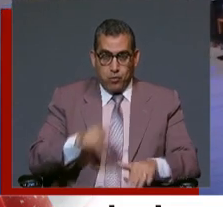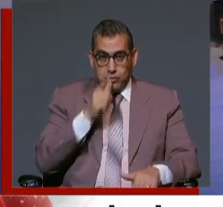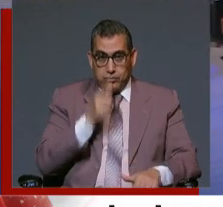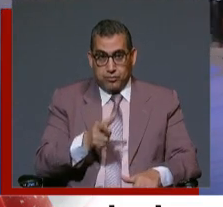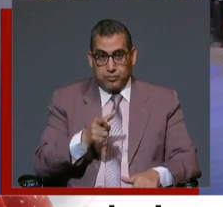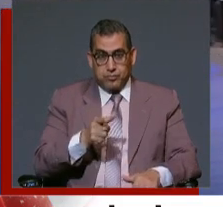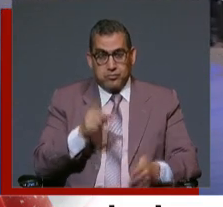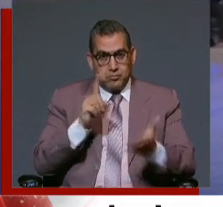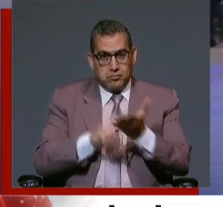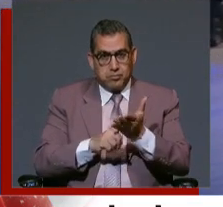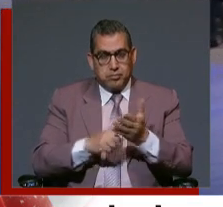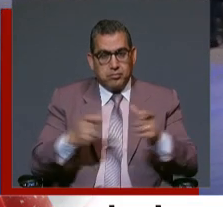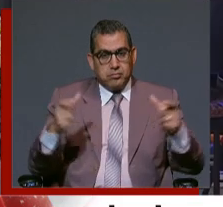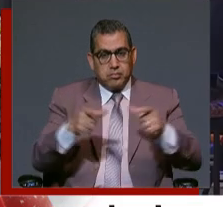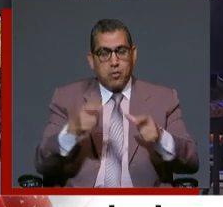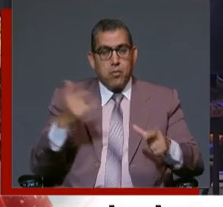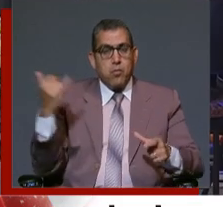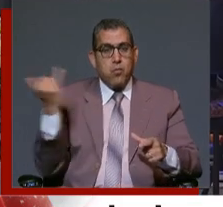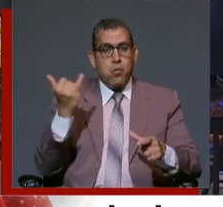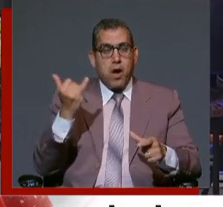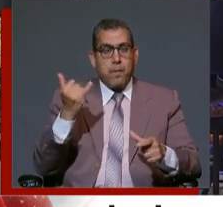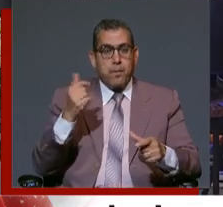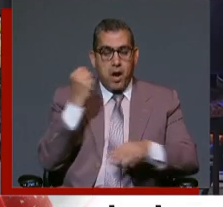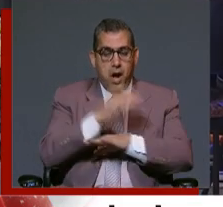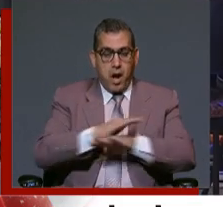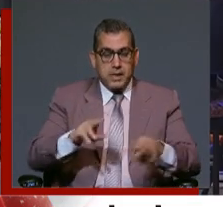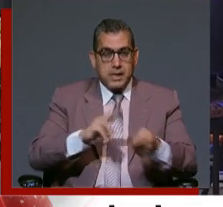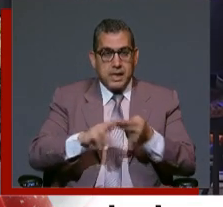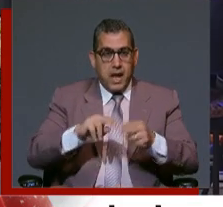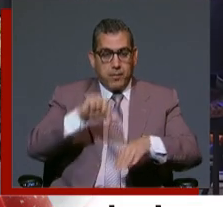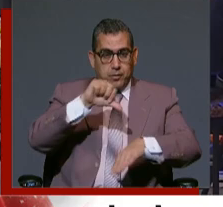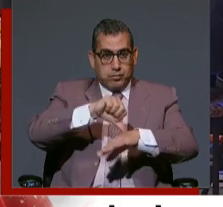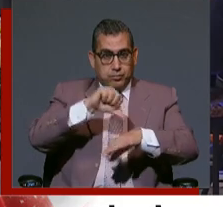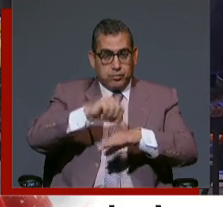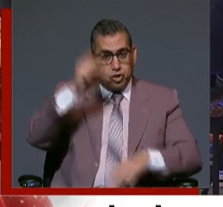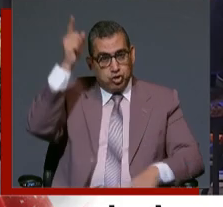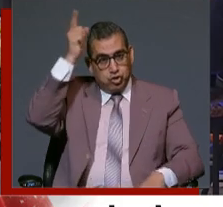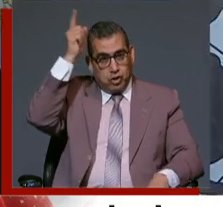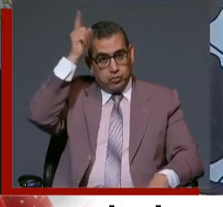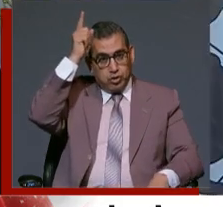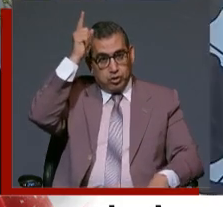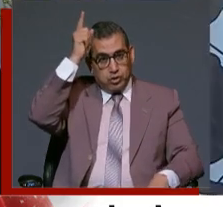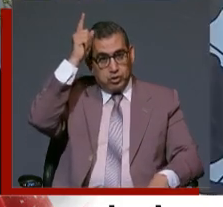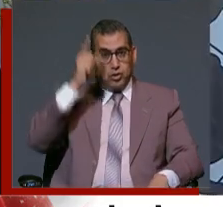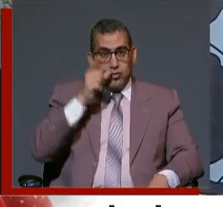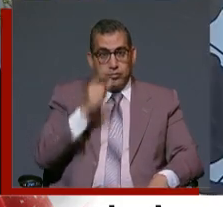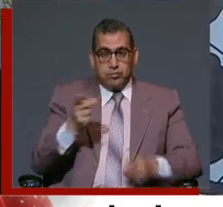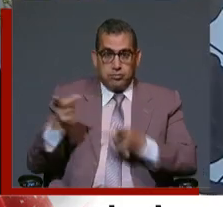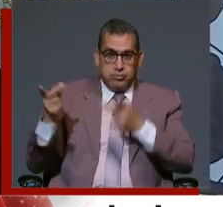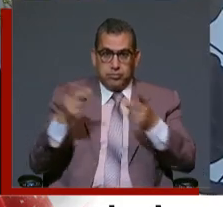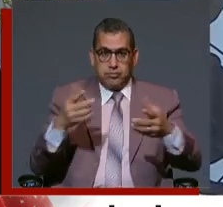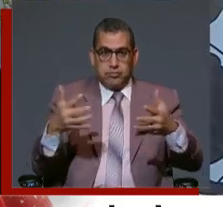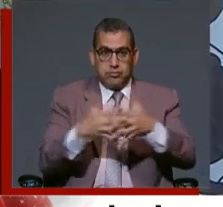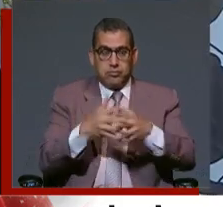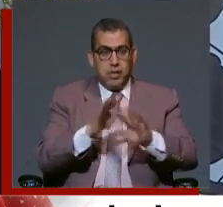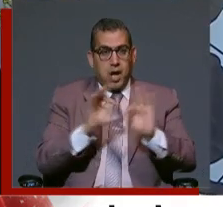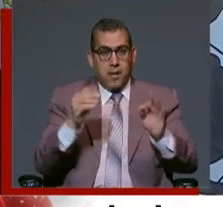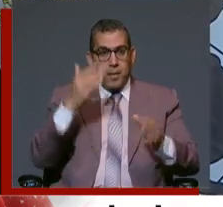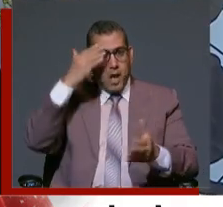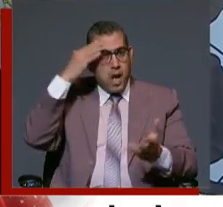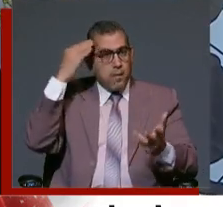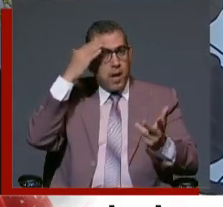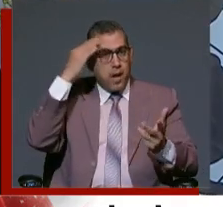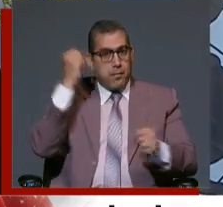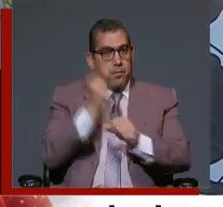هذا الحدث الهام على أرض السلام مدينة شرم الشيخ، وبمشاركة نخبة من الخبراء والمتخصصين